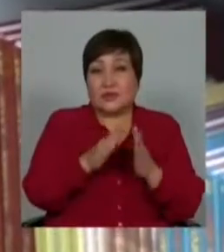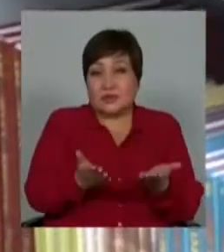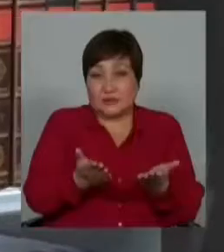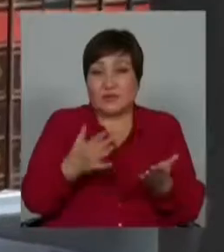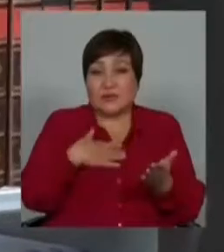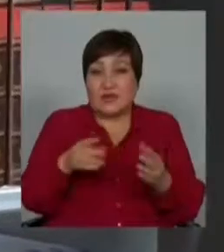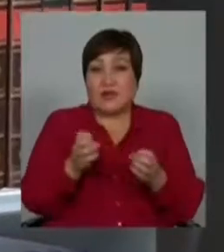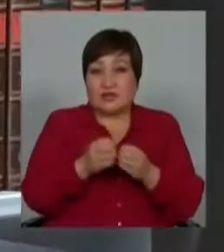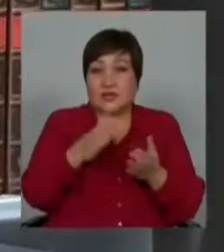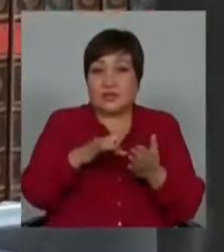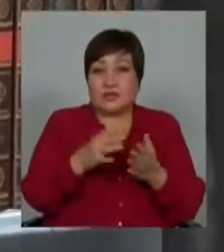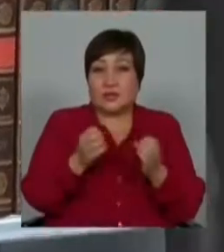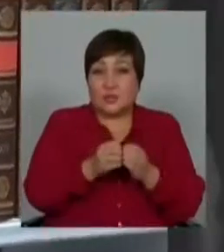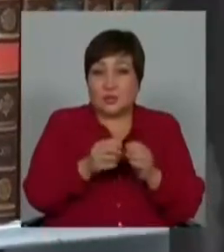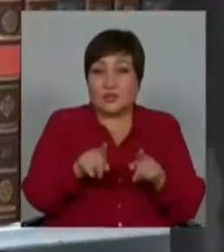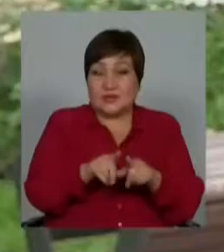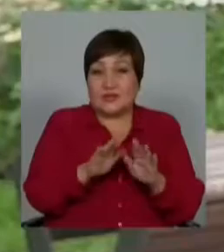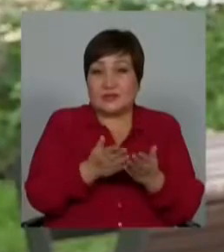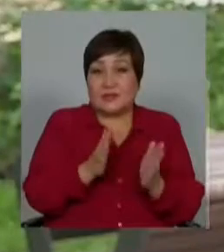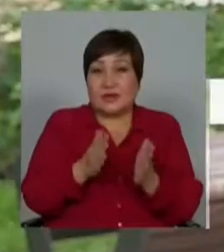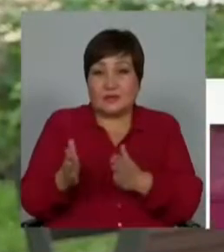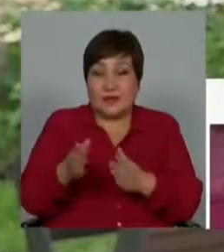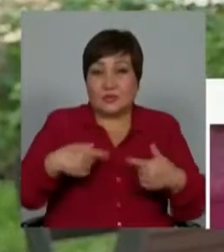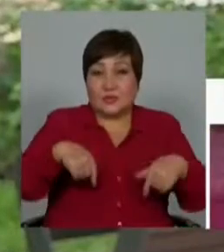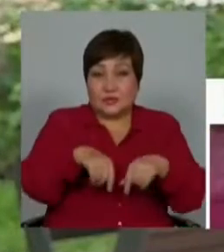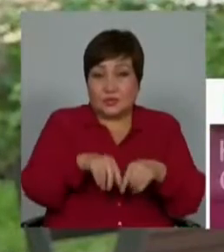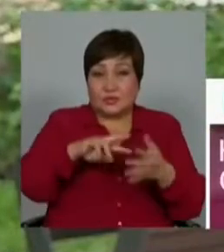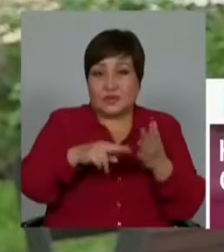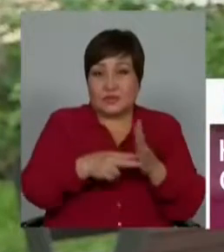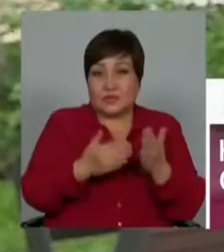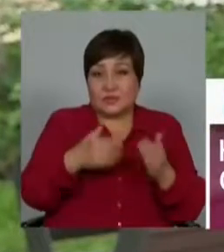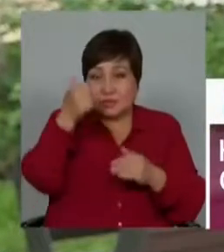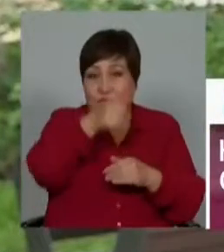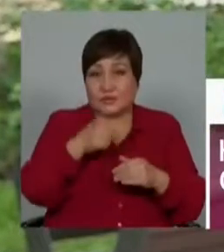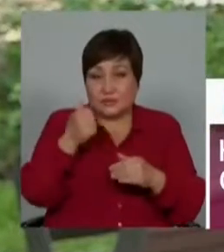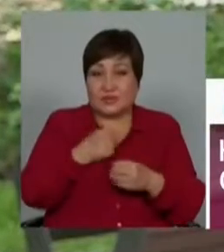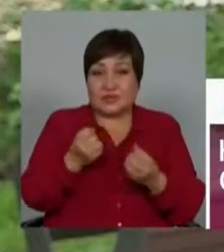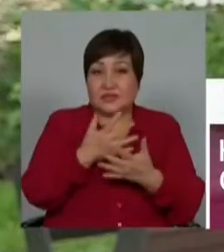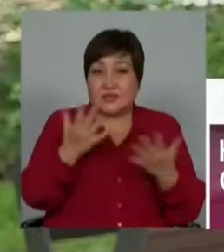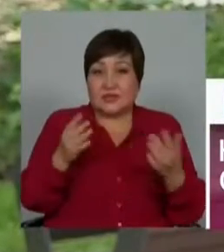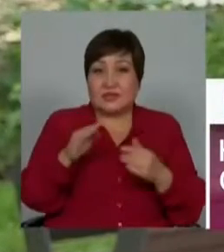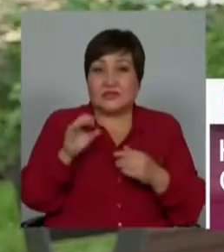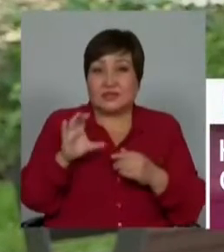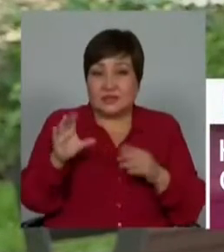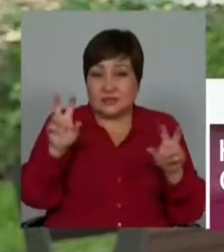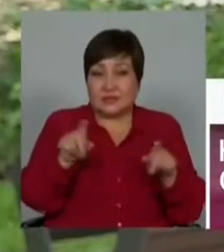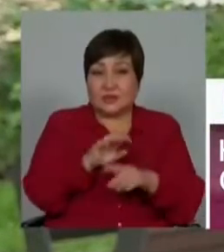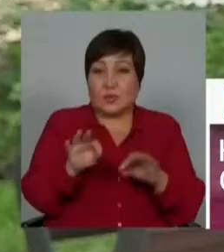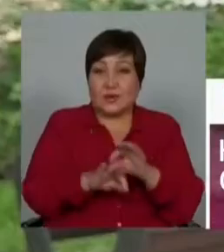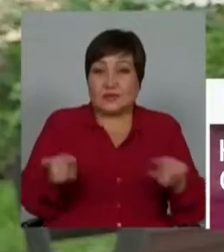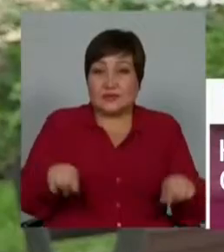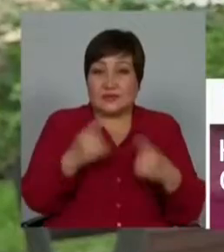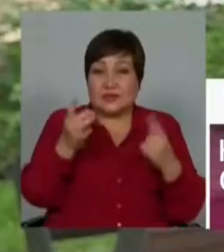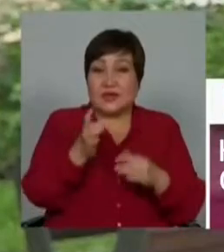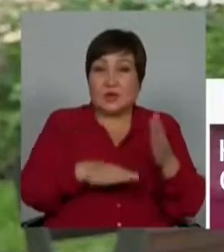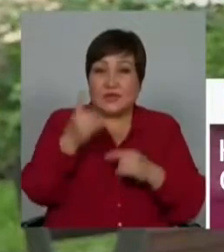10 кітапхана ұйымдастыру жоспарланыпты. В этом году биыл «Жарқын жаз» жобасы қайта жанданып жатыр. Аудан әкімдігі кітаптар